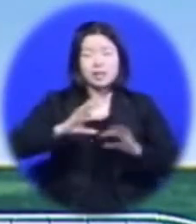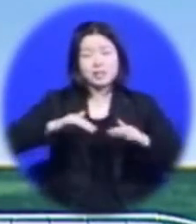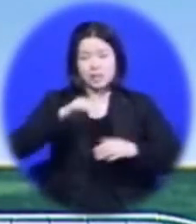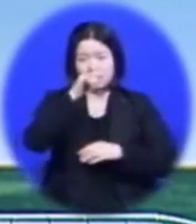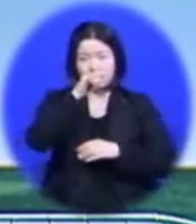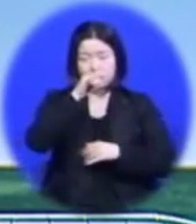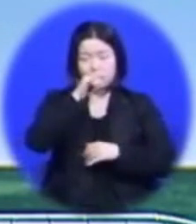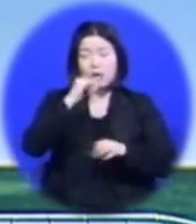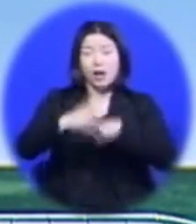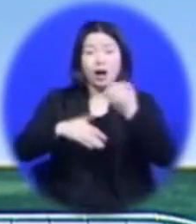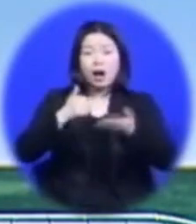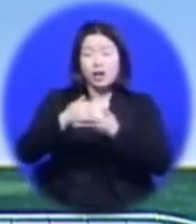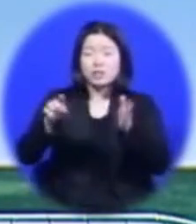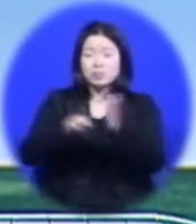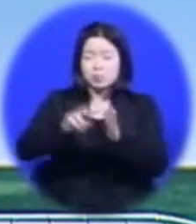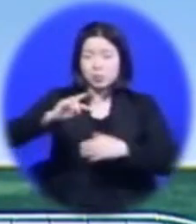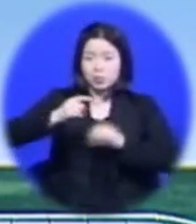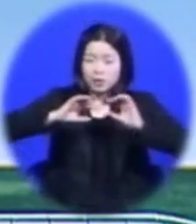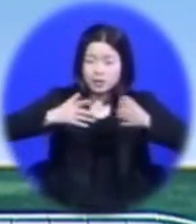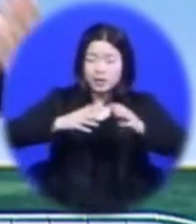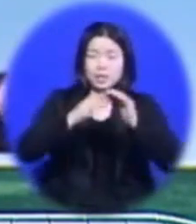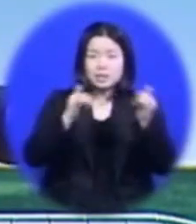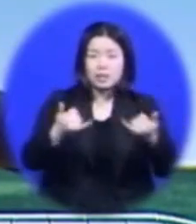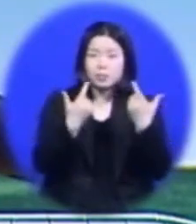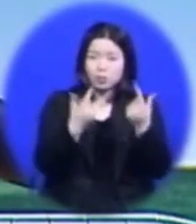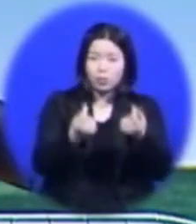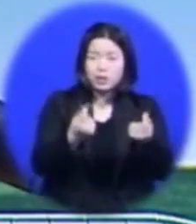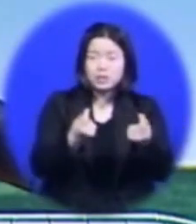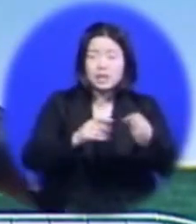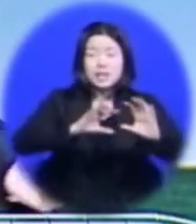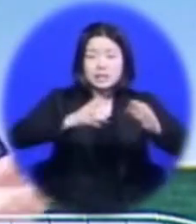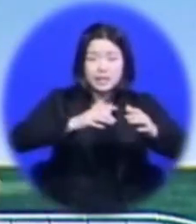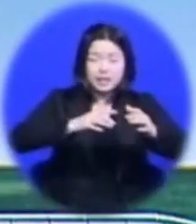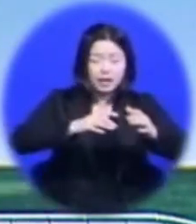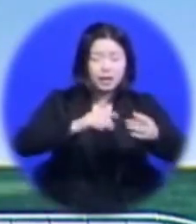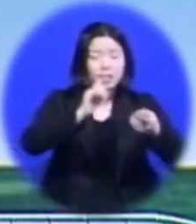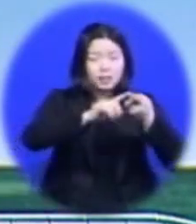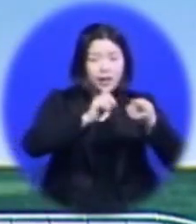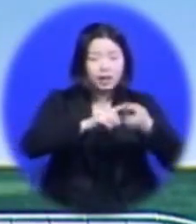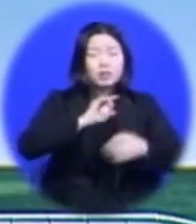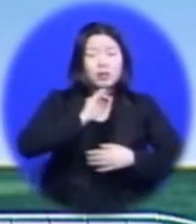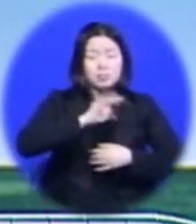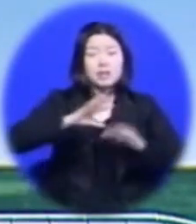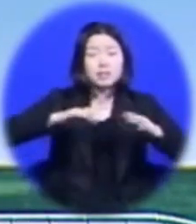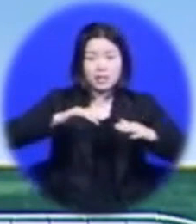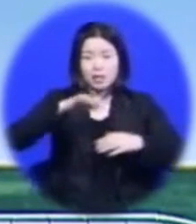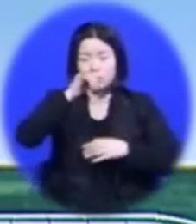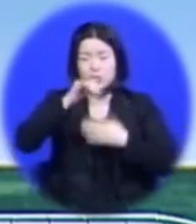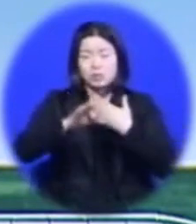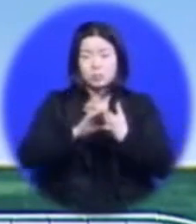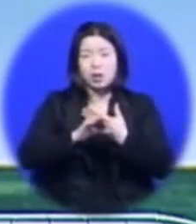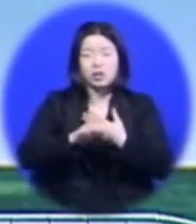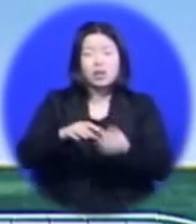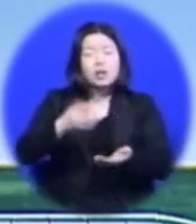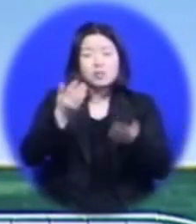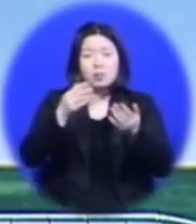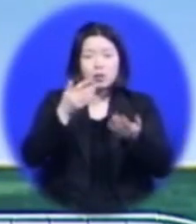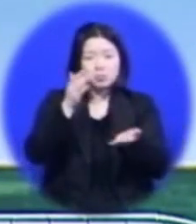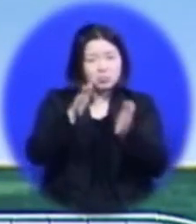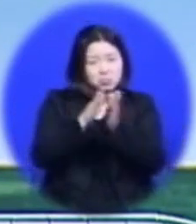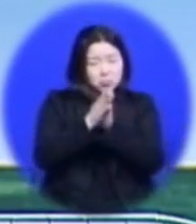하나님을 믿으면서도 세상 사람들과 똑같이 세상 자랑거리만 자랑하고 있는 사람을 가리켜서 율법주의 신앙이라고 말합니다.